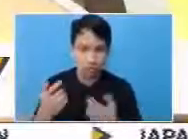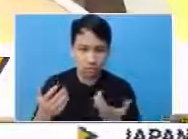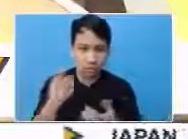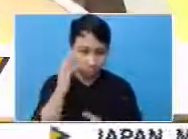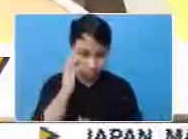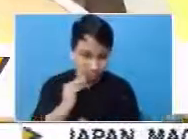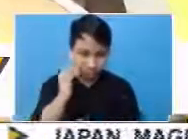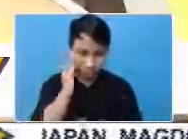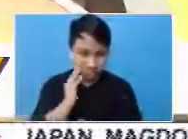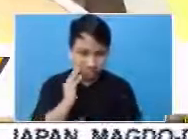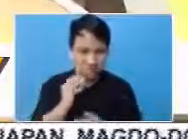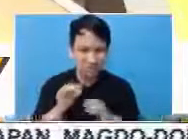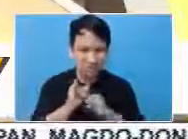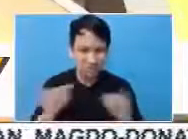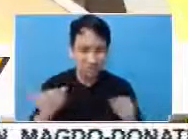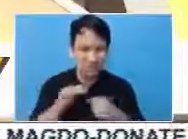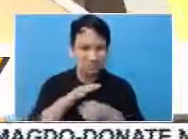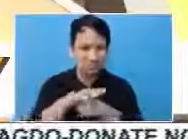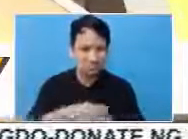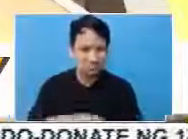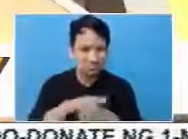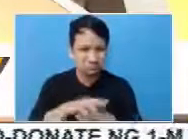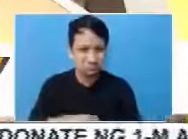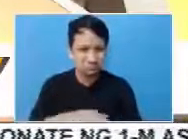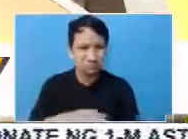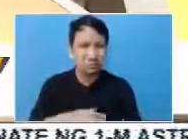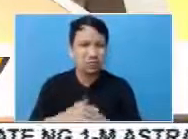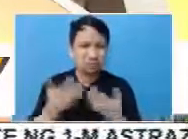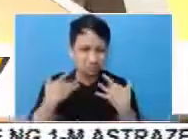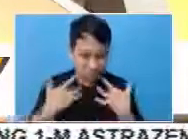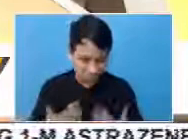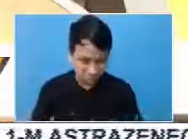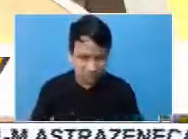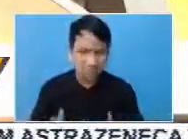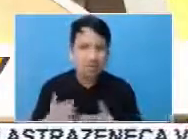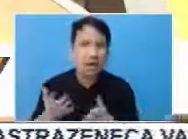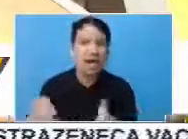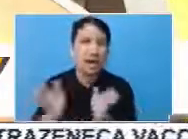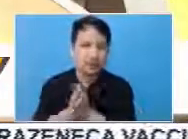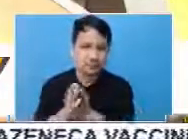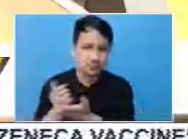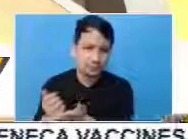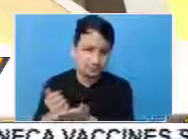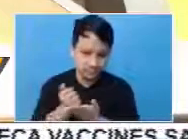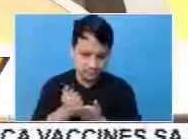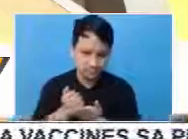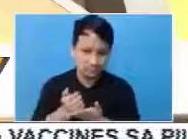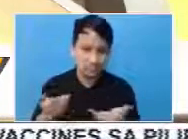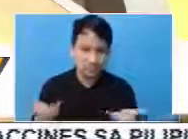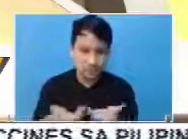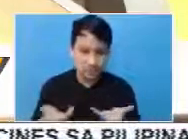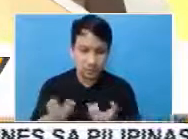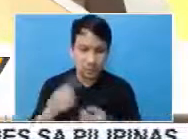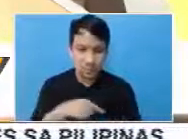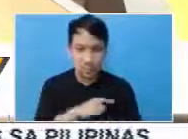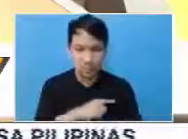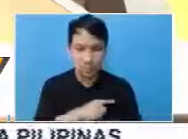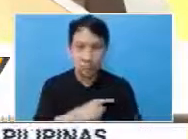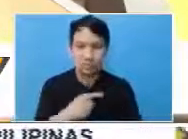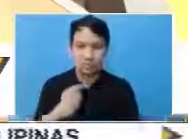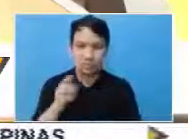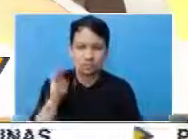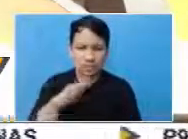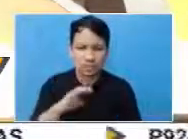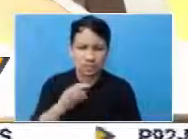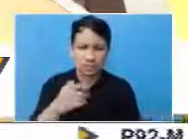apo, una kasing makikita yan sa kapitbahay. O itong pulis na ito, madalas bang nalalasing, apo, o kaya ginagamit yung kanyang